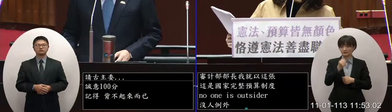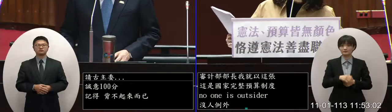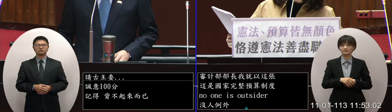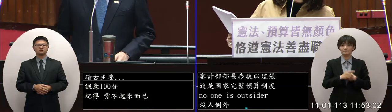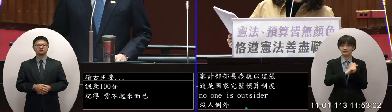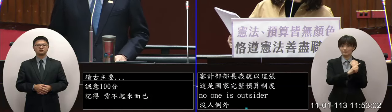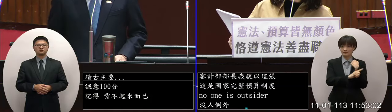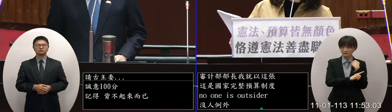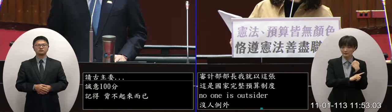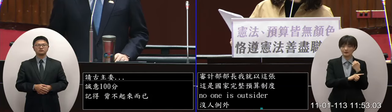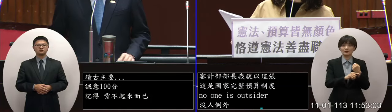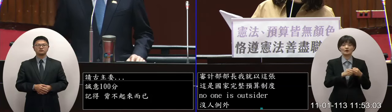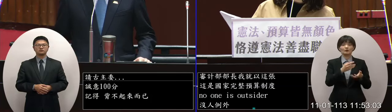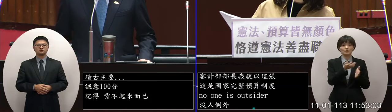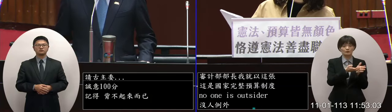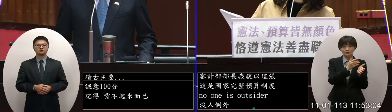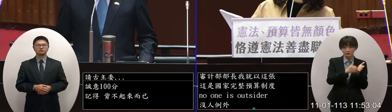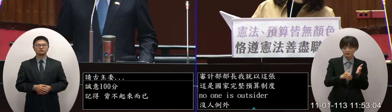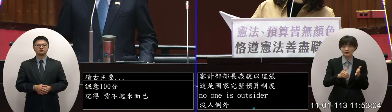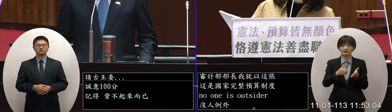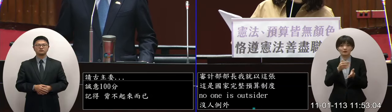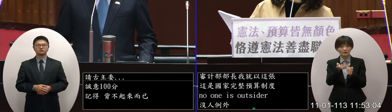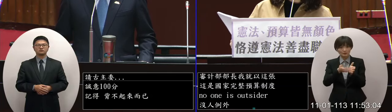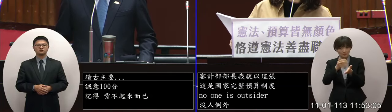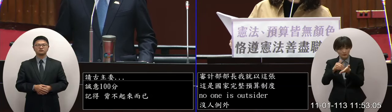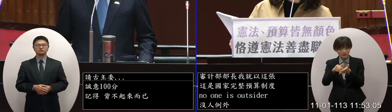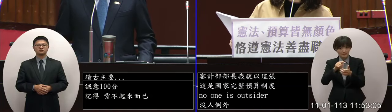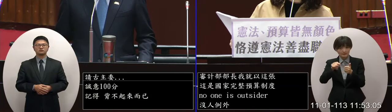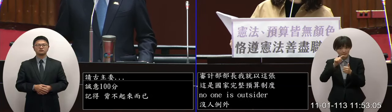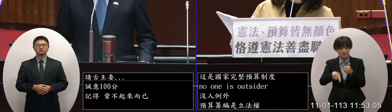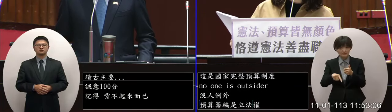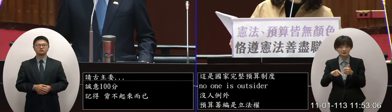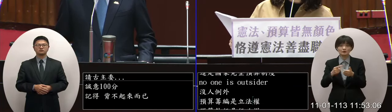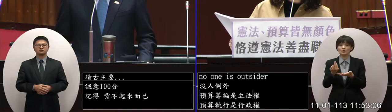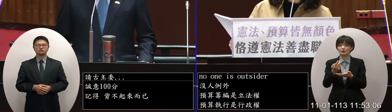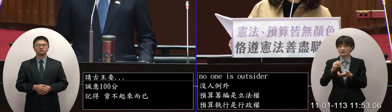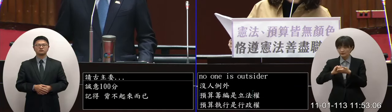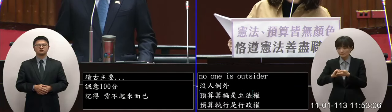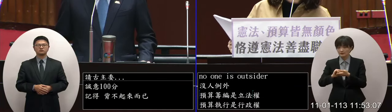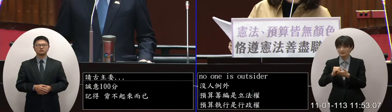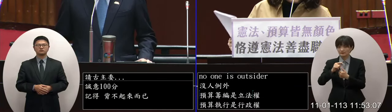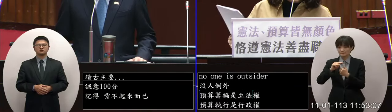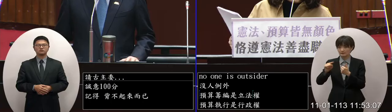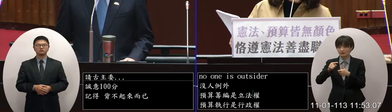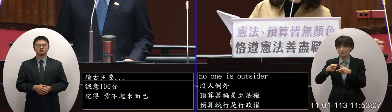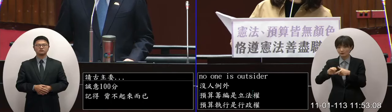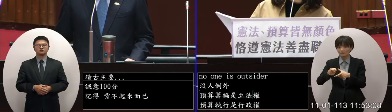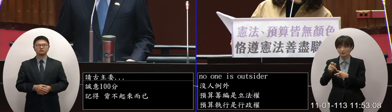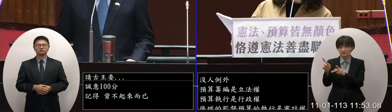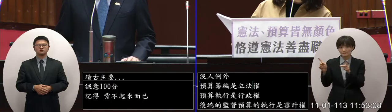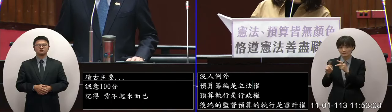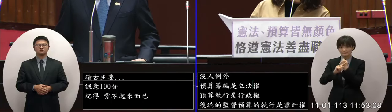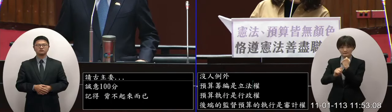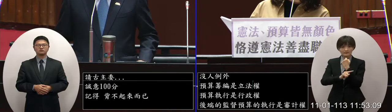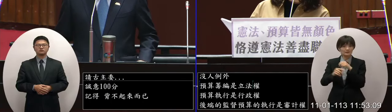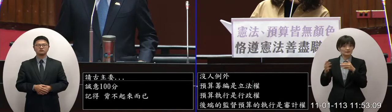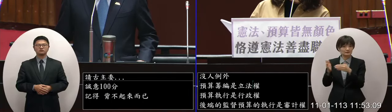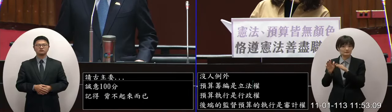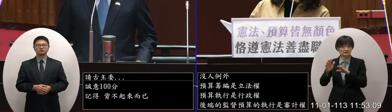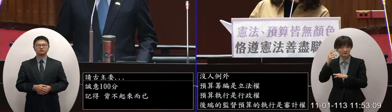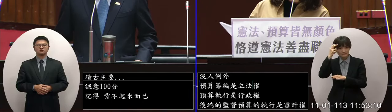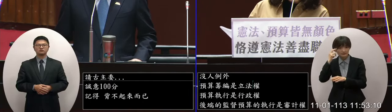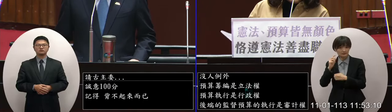规、预算法、会计法、决算法、审计法、公库法、财政纪律法、公债法，乃至于宪